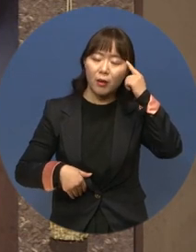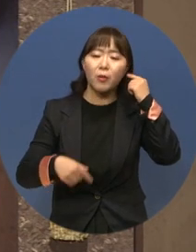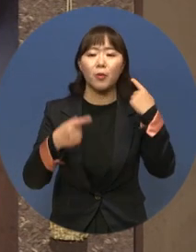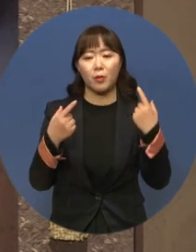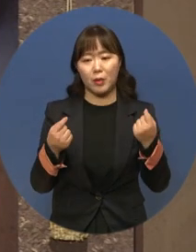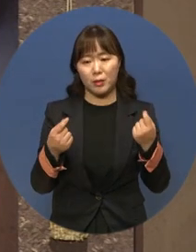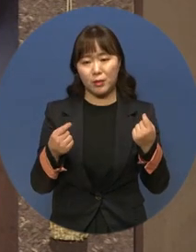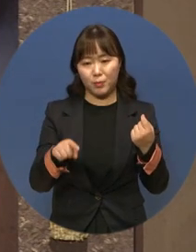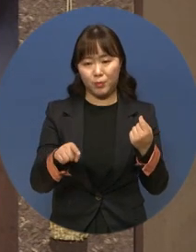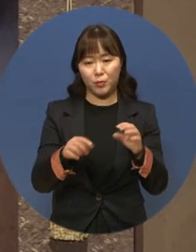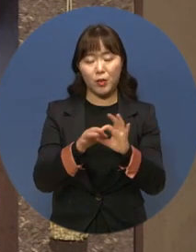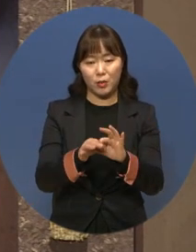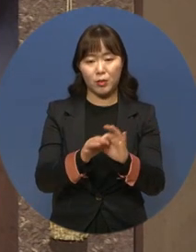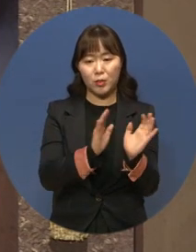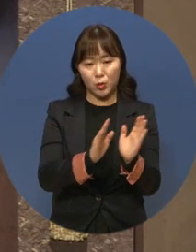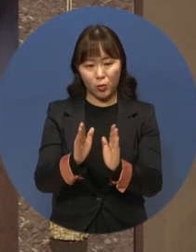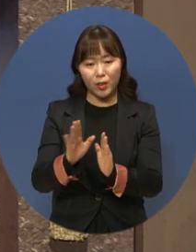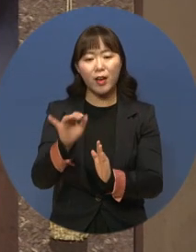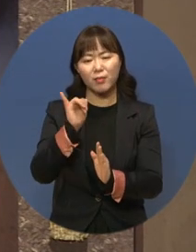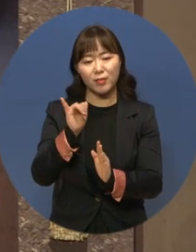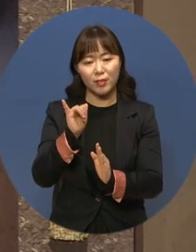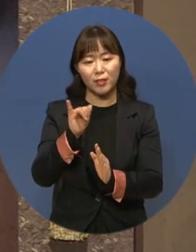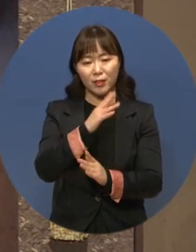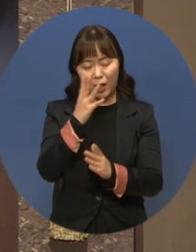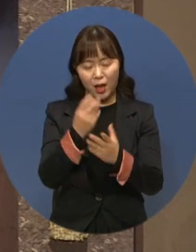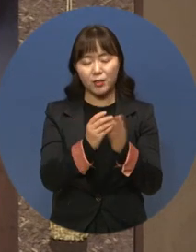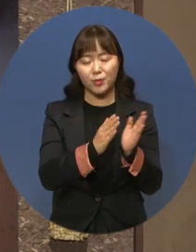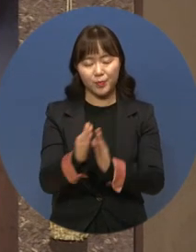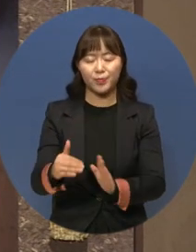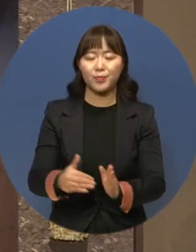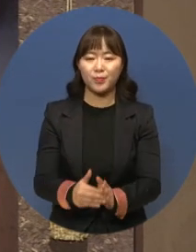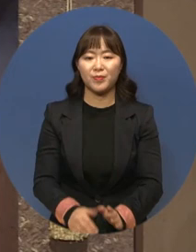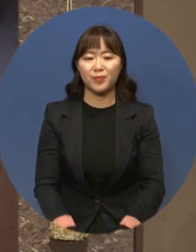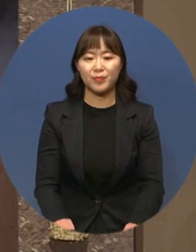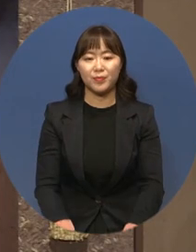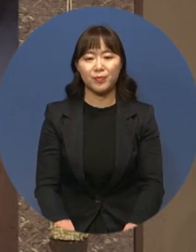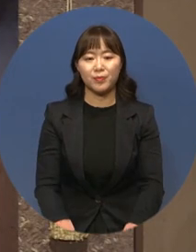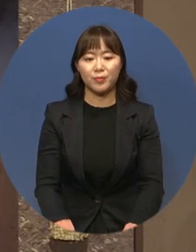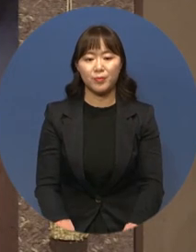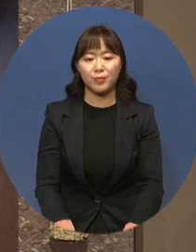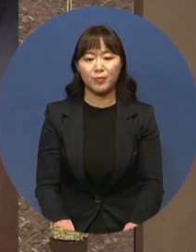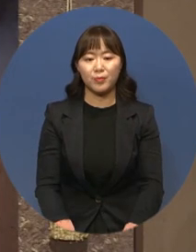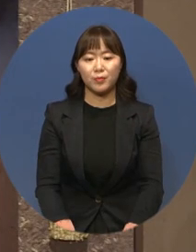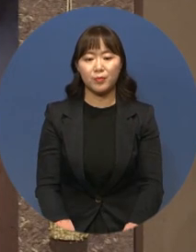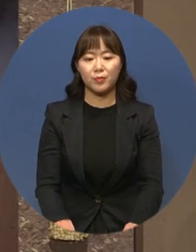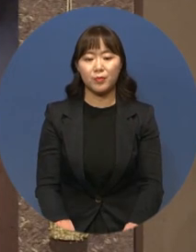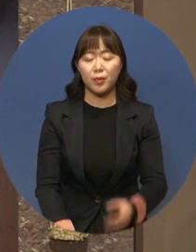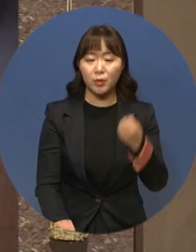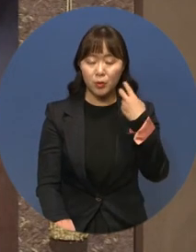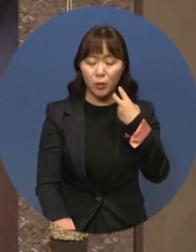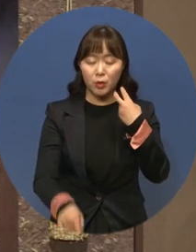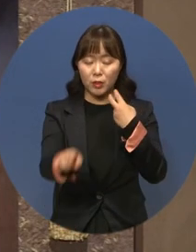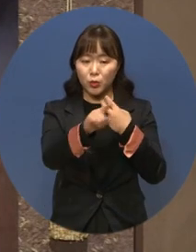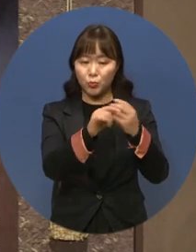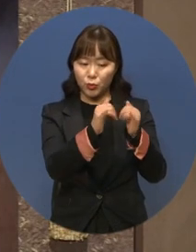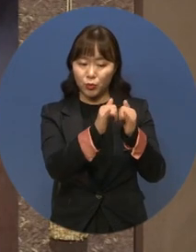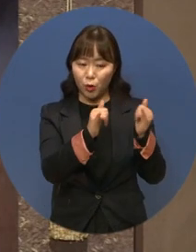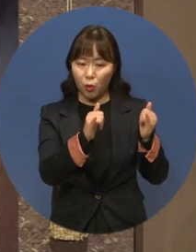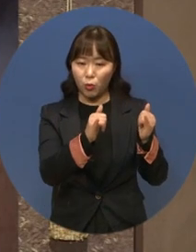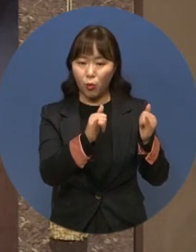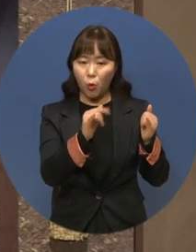요 부분은 정리가 돼 그렇죠. 있는 것이죠. 저희가 지금 다 정리돼 있죠. 정리되고 이제 그분들하고